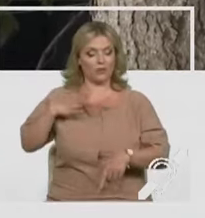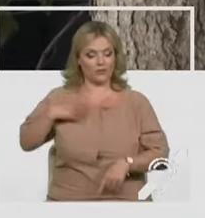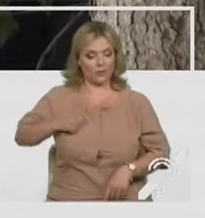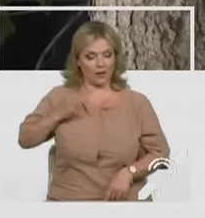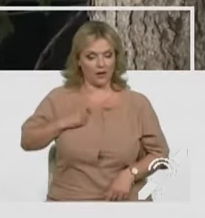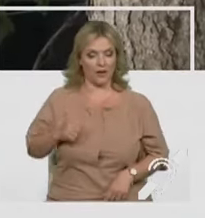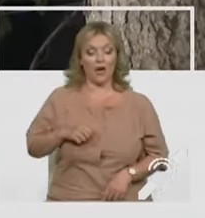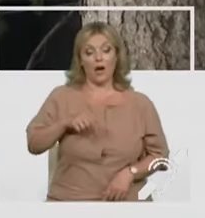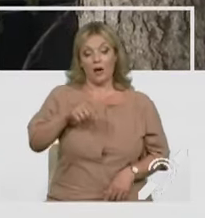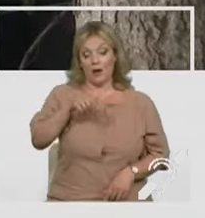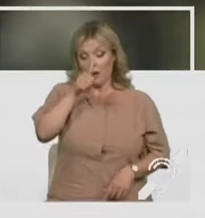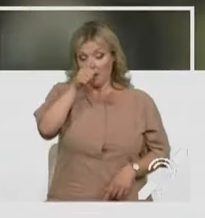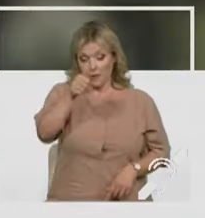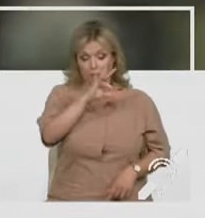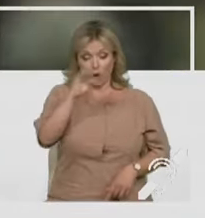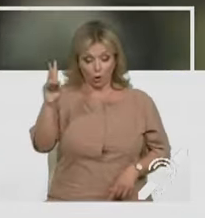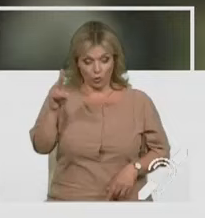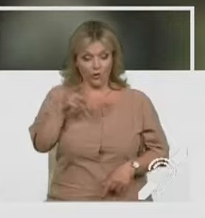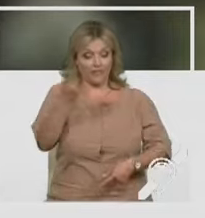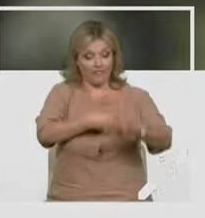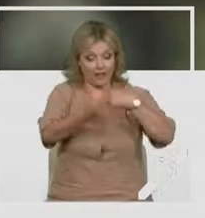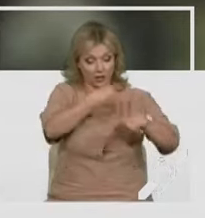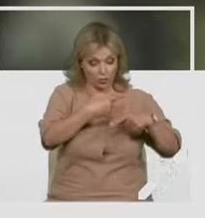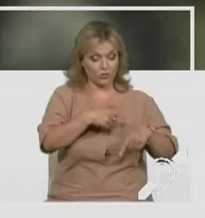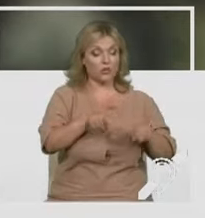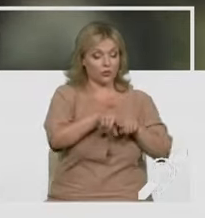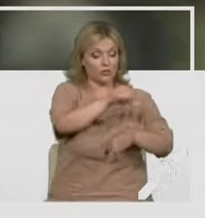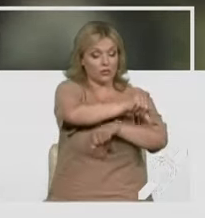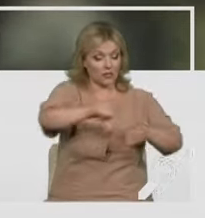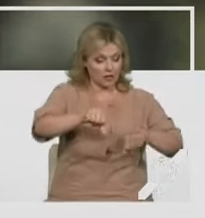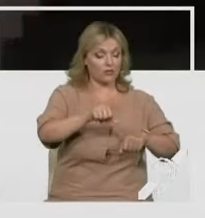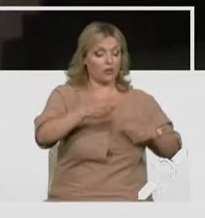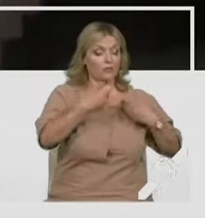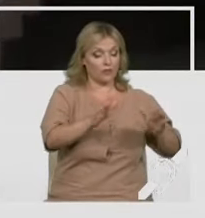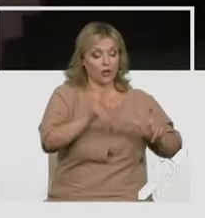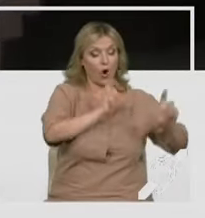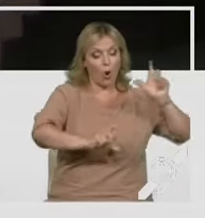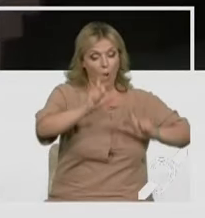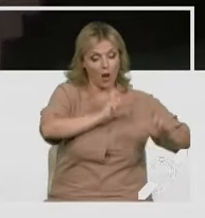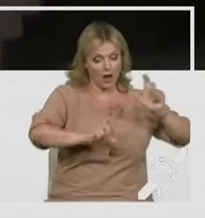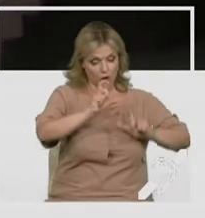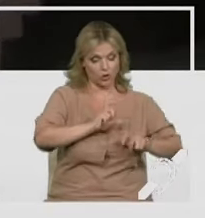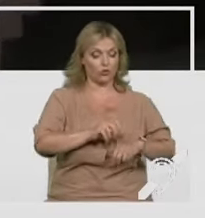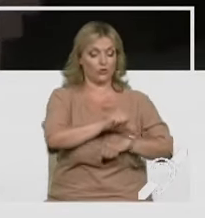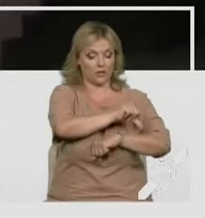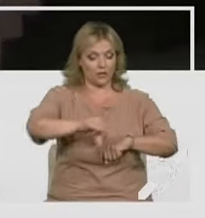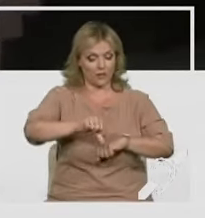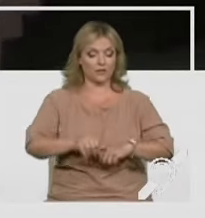din Marea Britanie și Alexandru Fus, unde a absolvit cu succes colegiul militar. Studiile se bazau mai ales